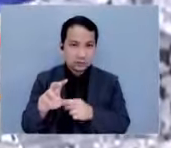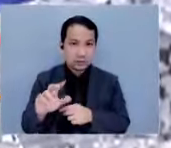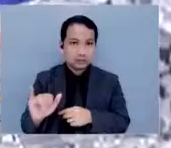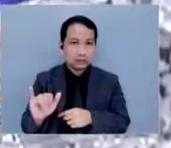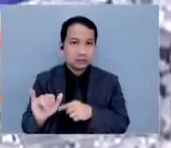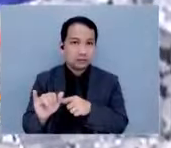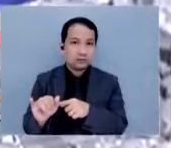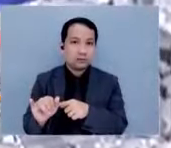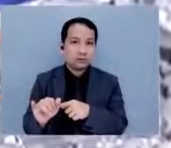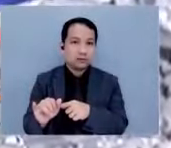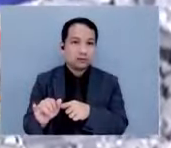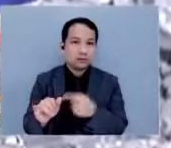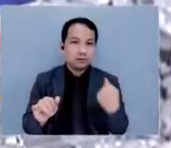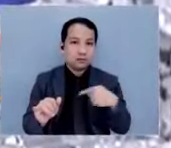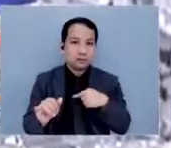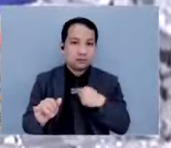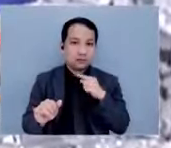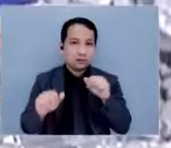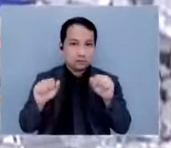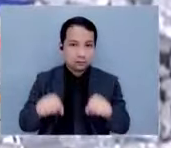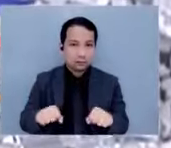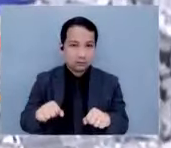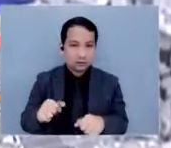all the assets are available to me